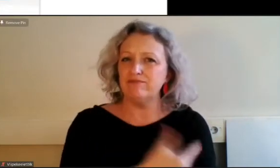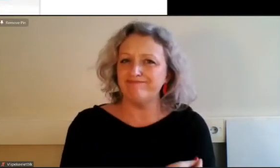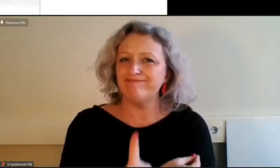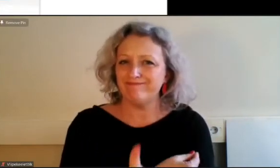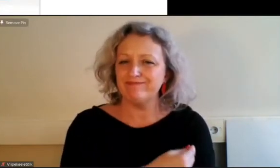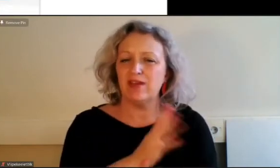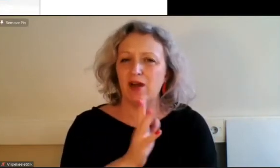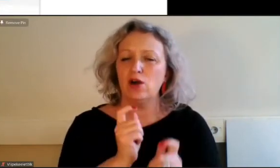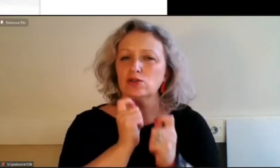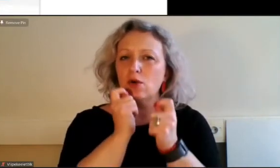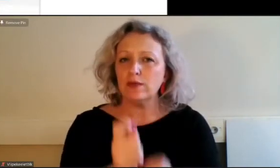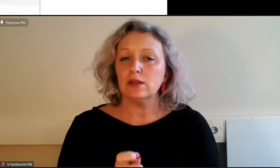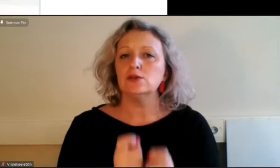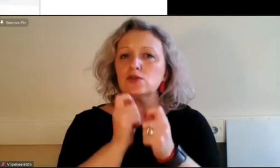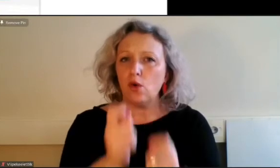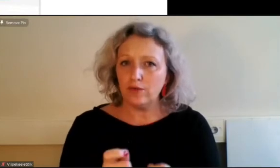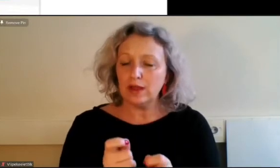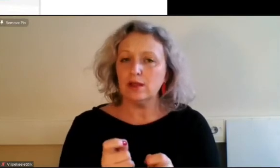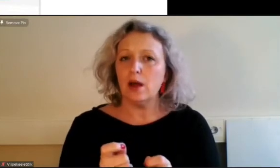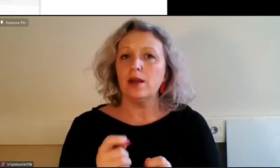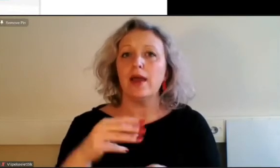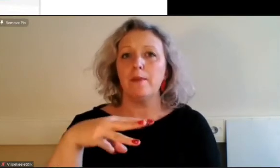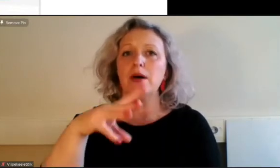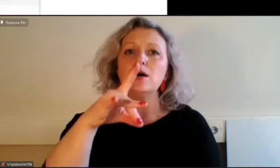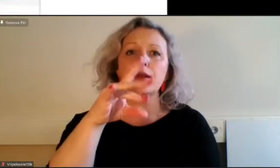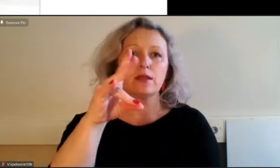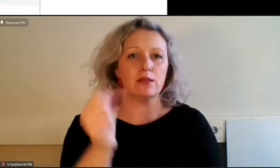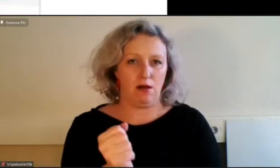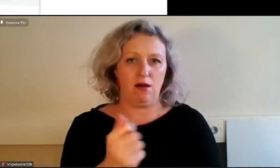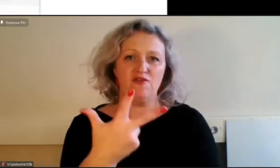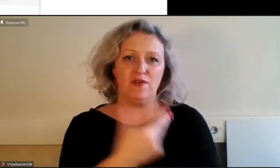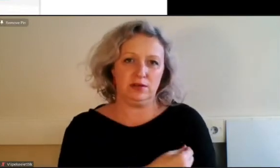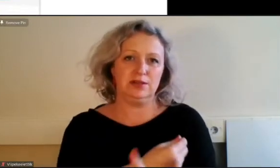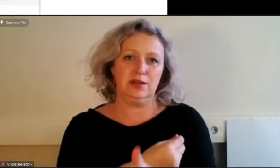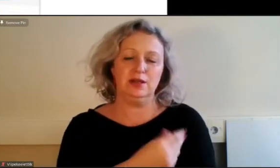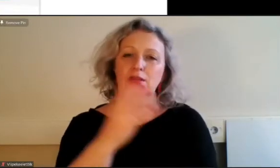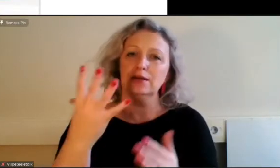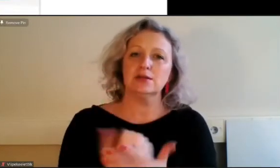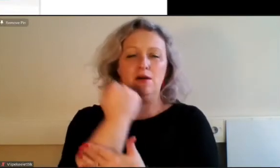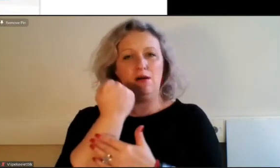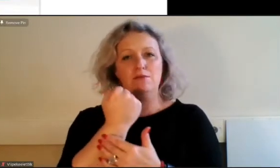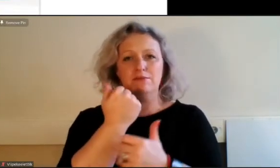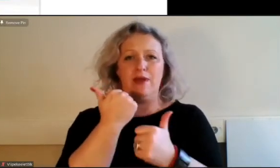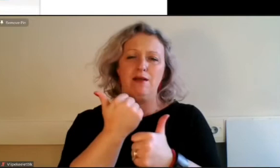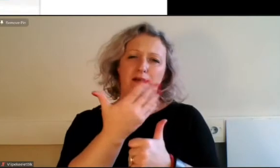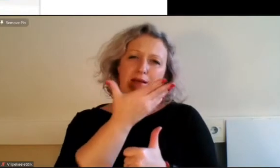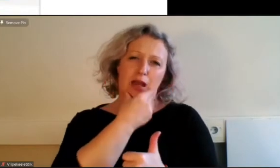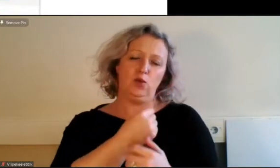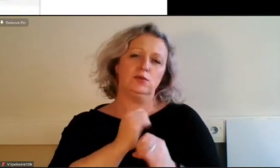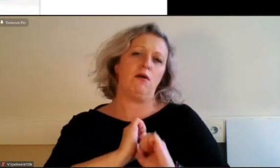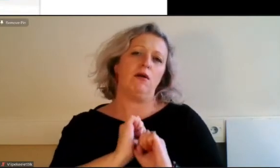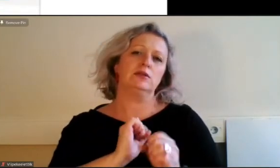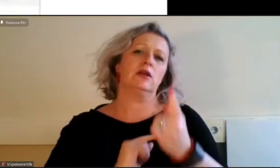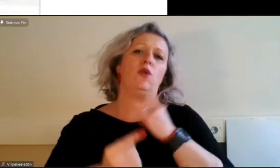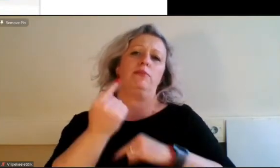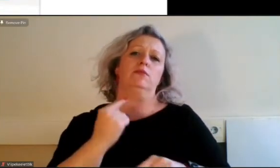vaktsineeritud inimene, siis kuidas see kaitse vastu peab, esialgu siiski kaitse nakatumise eest, vabandust, see on